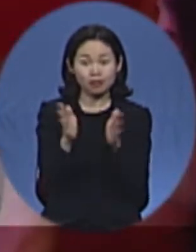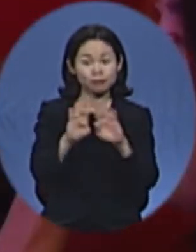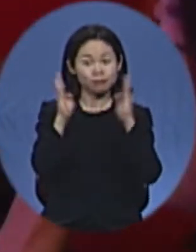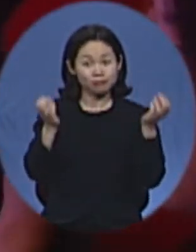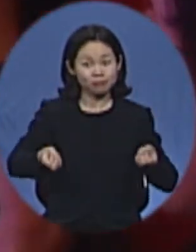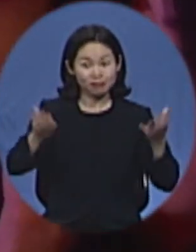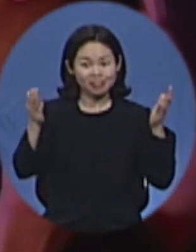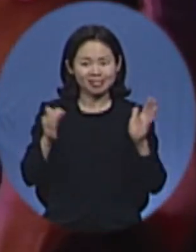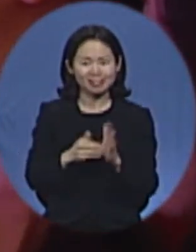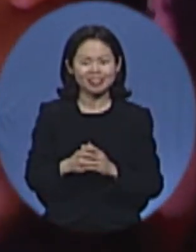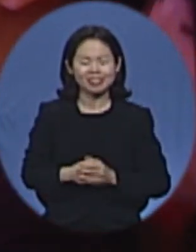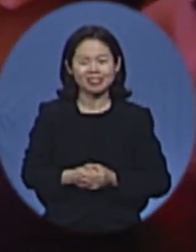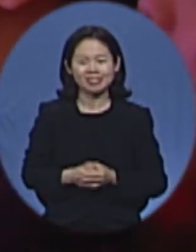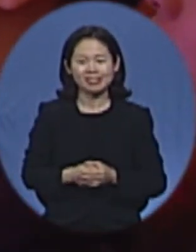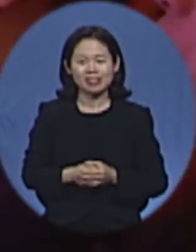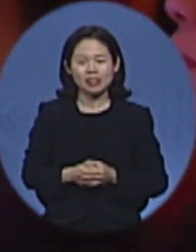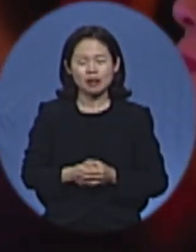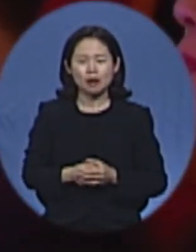가졌습니다.